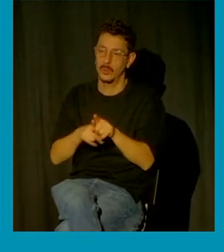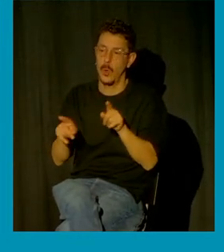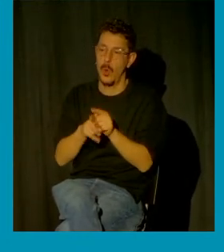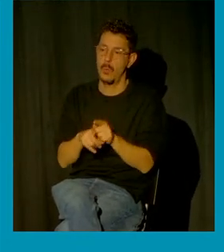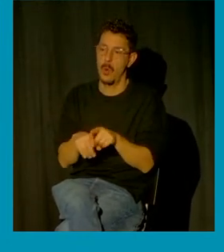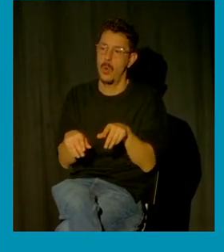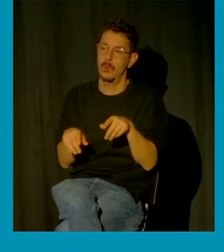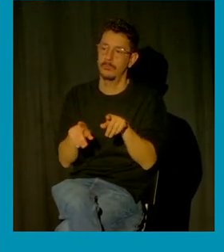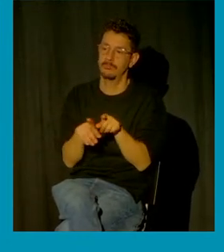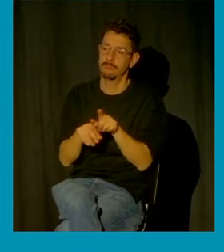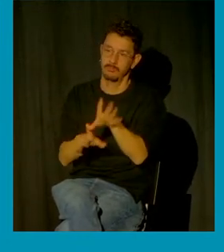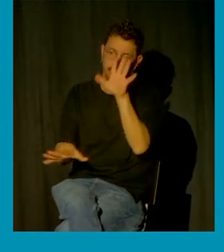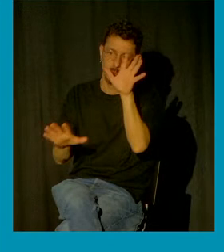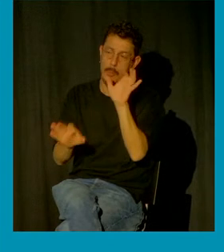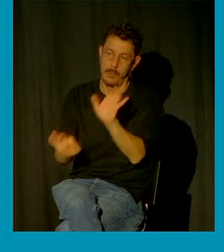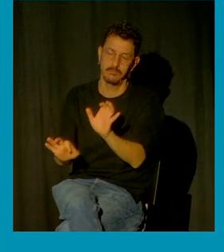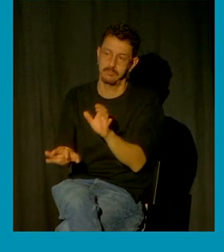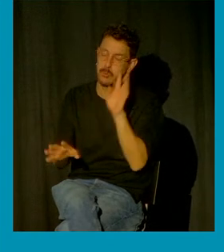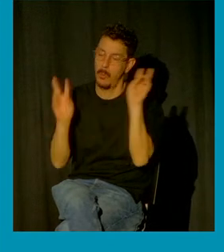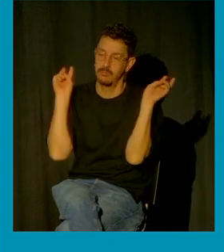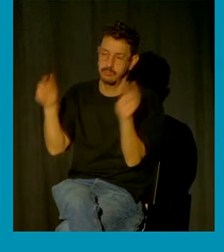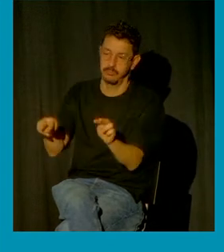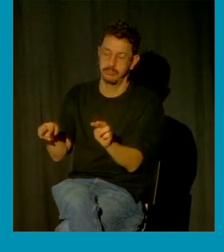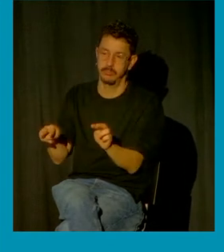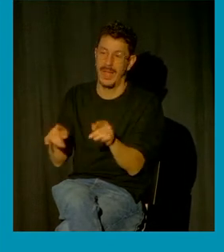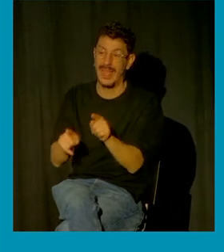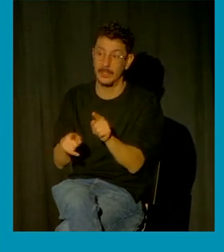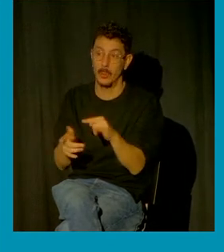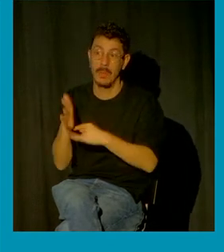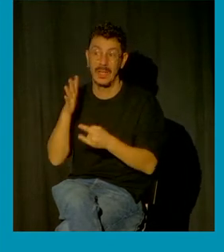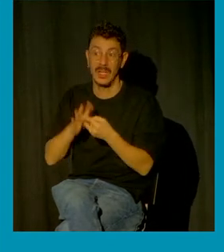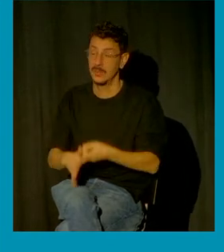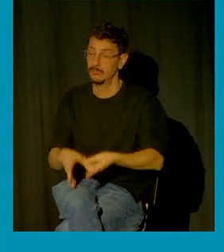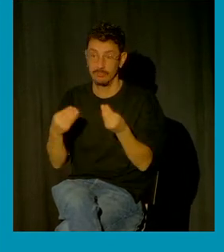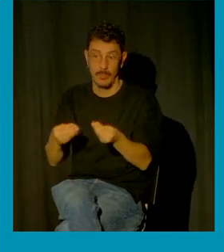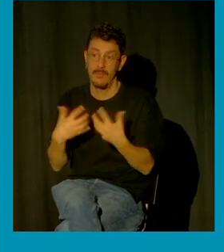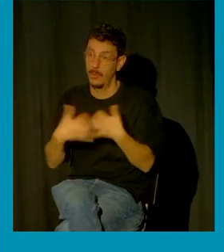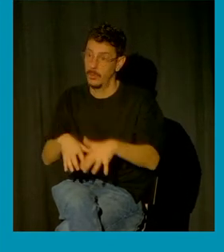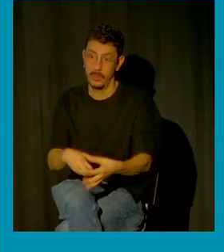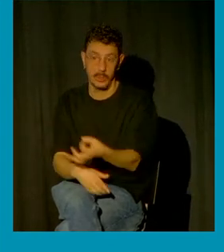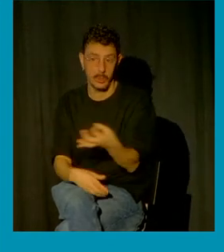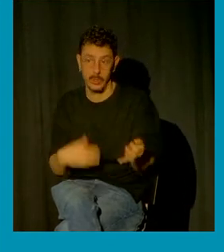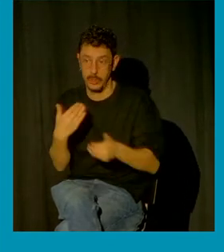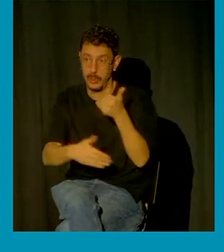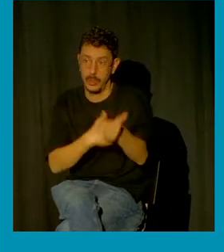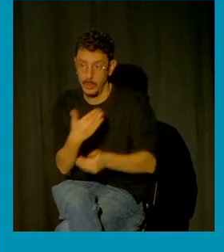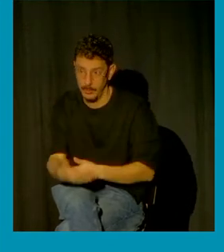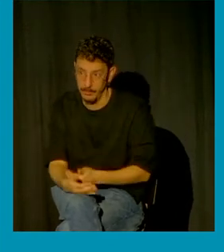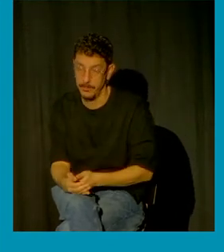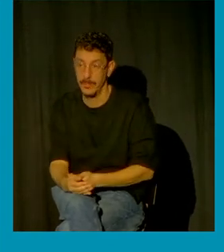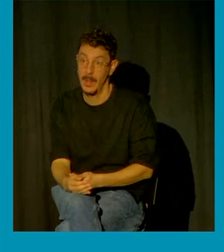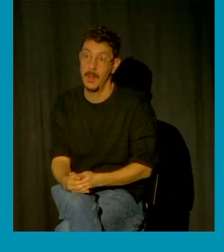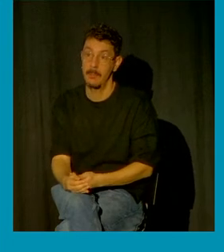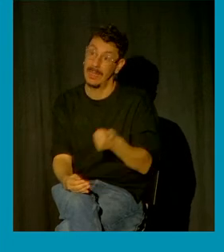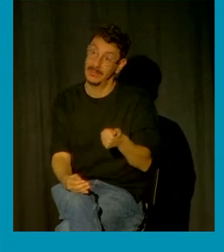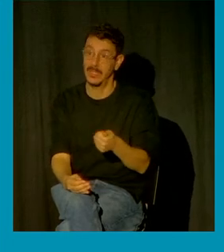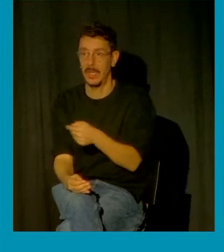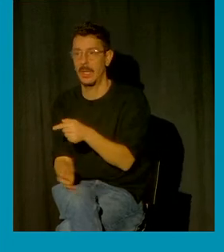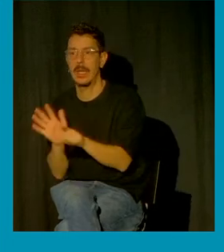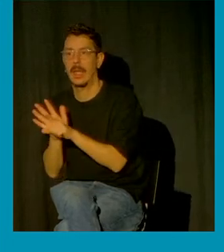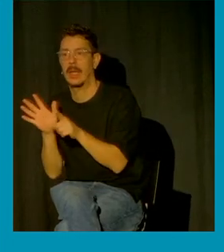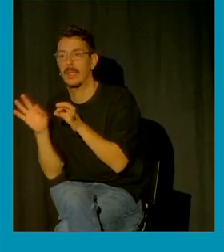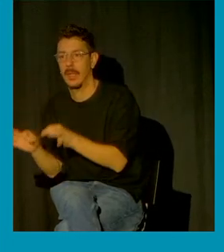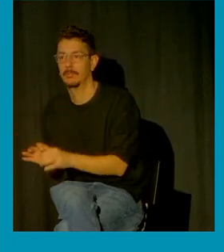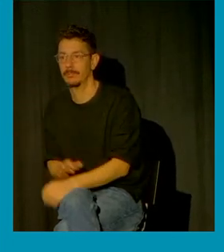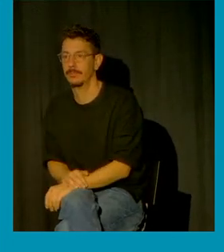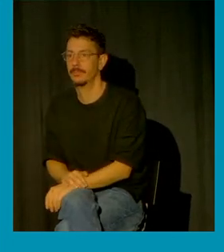el mecanisme al final més efectiu molt més que la legalitat evidentment i com deia i com doncs a banda arran